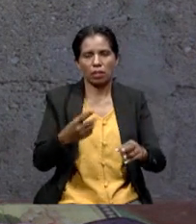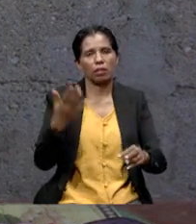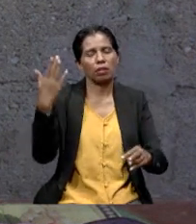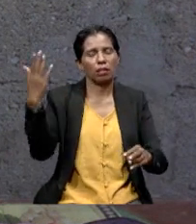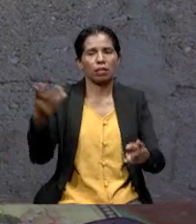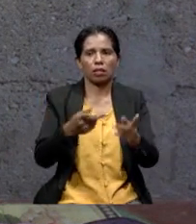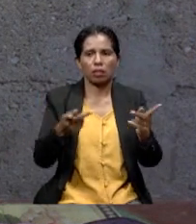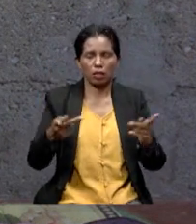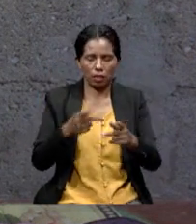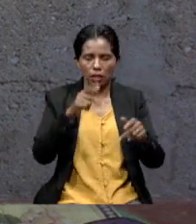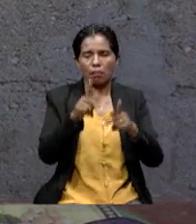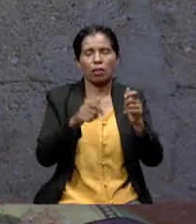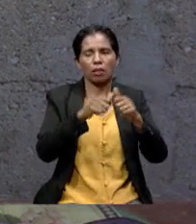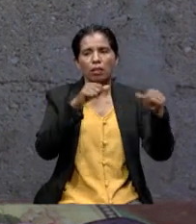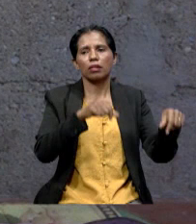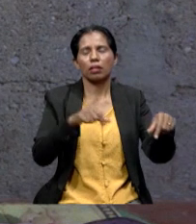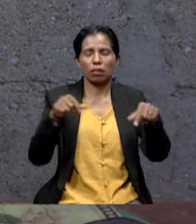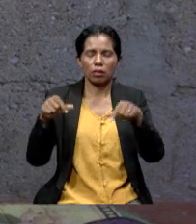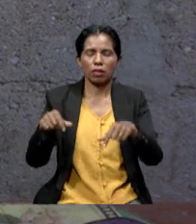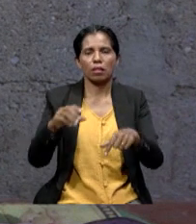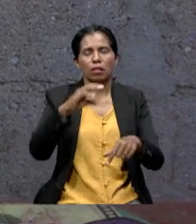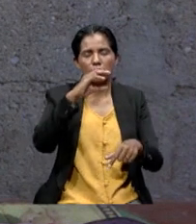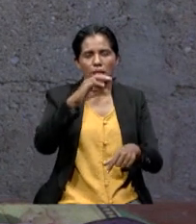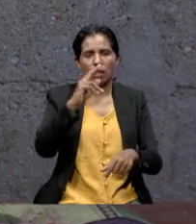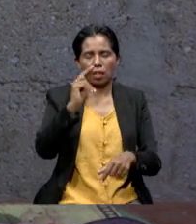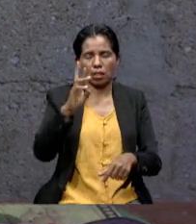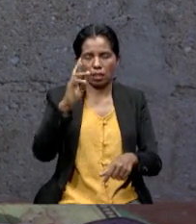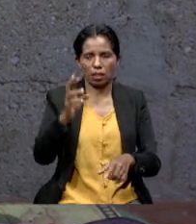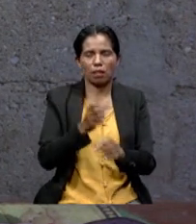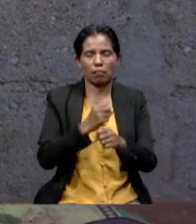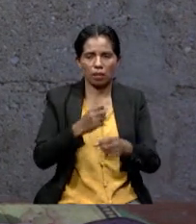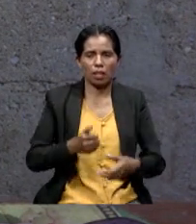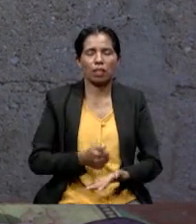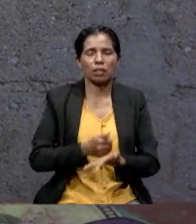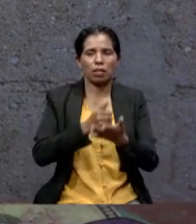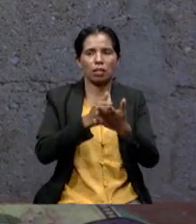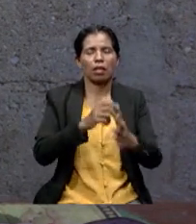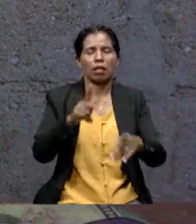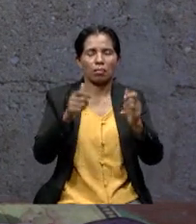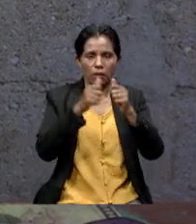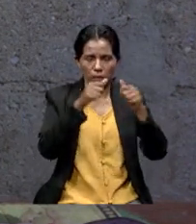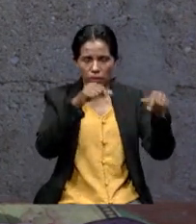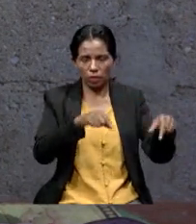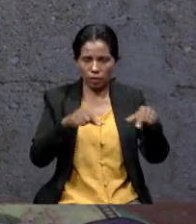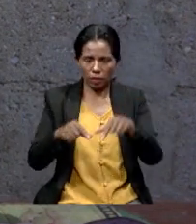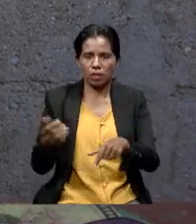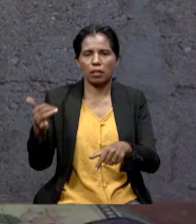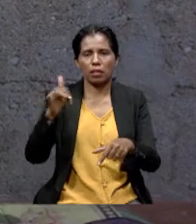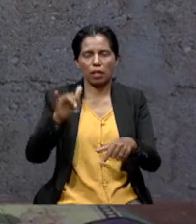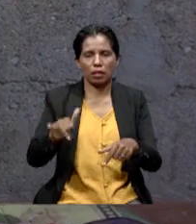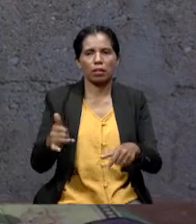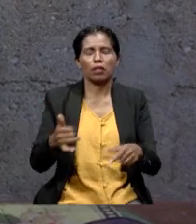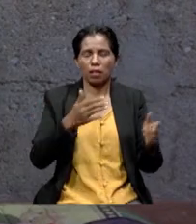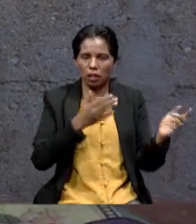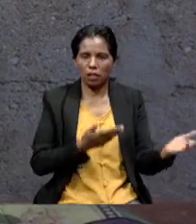sentro difisiensya rehabilitasang belehalo tratamento ba emaho difisiensya no sira